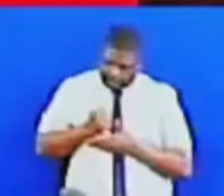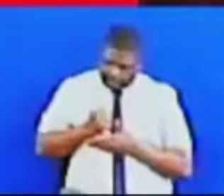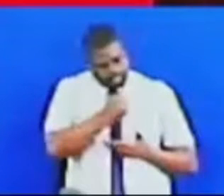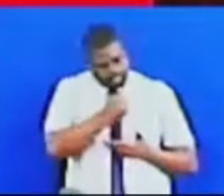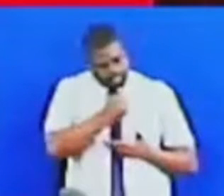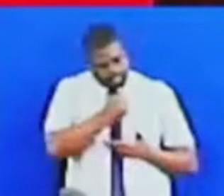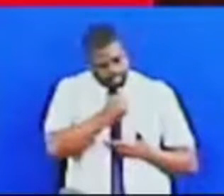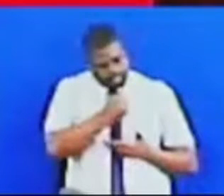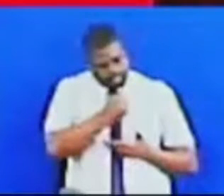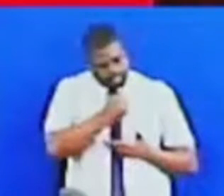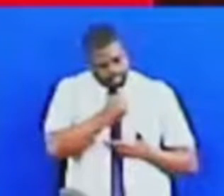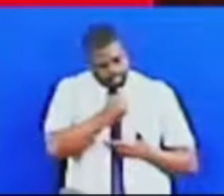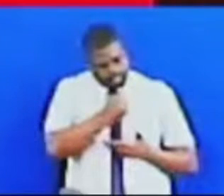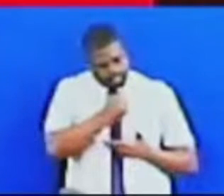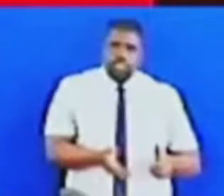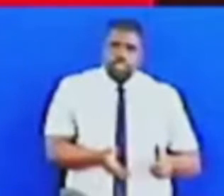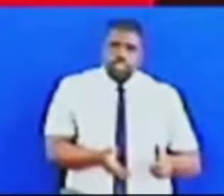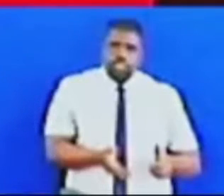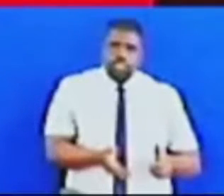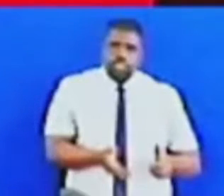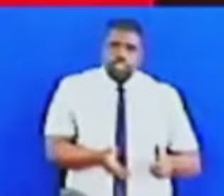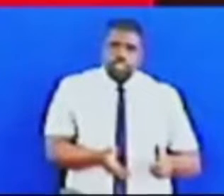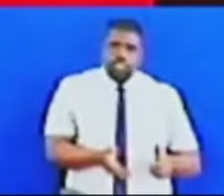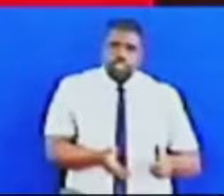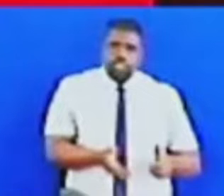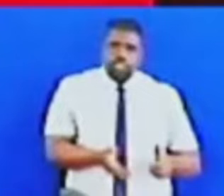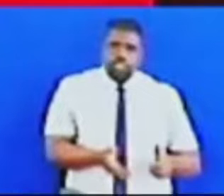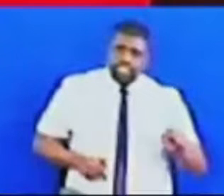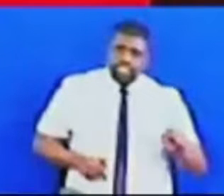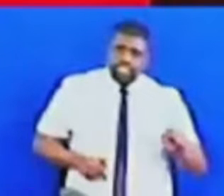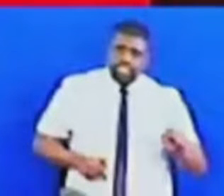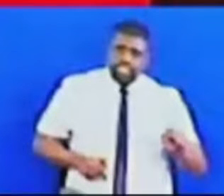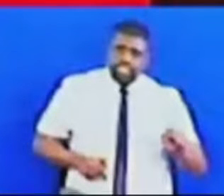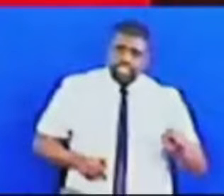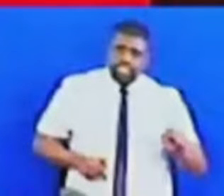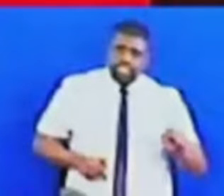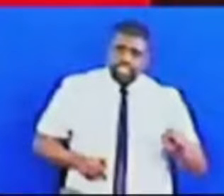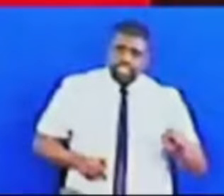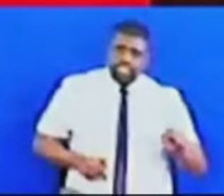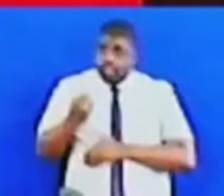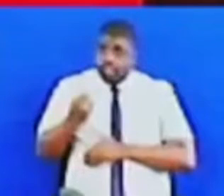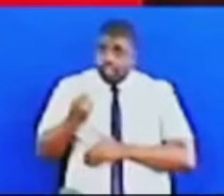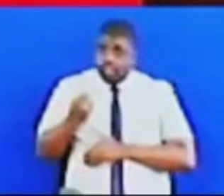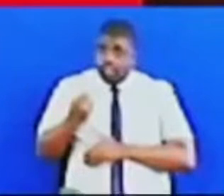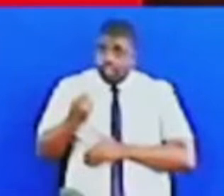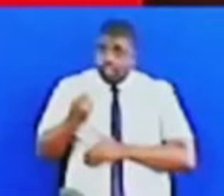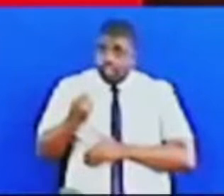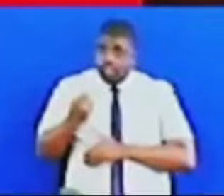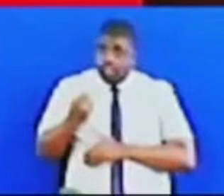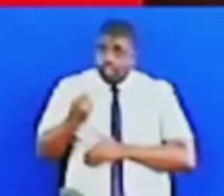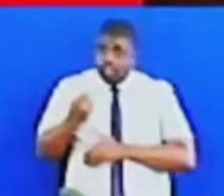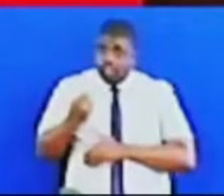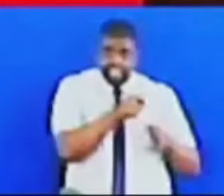bunge ili tuweze kuijadili budget ile, ili tuweze kuona kutokana na mradi fulani, bajeti